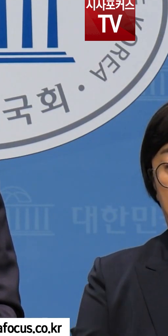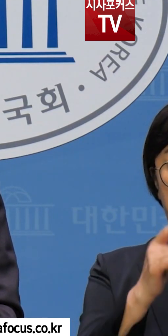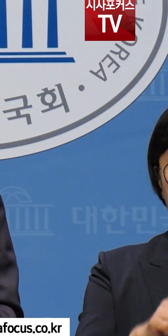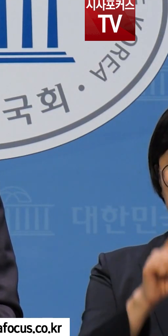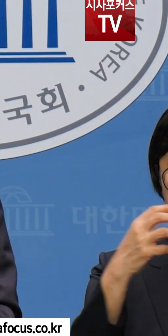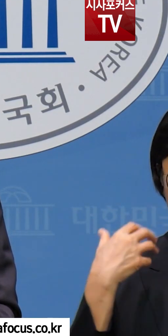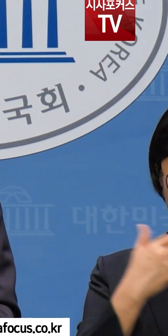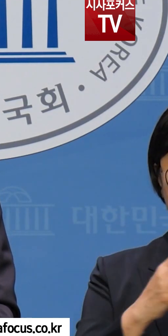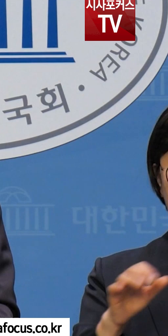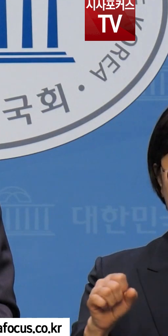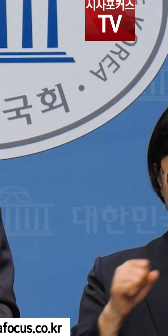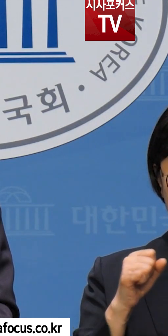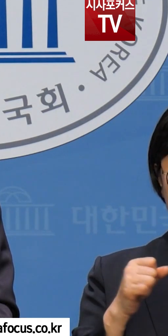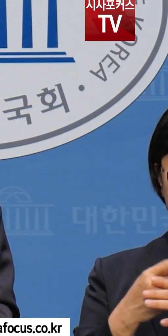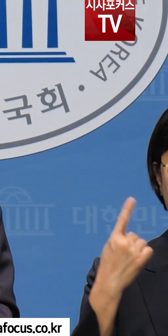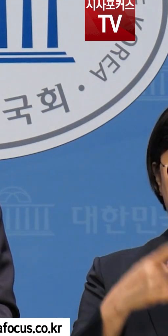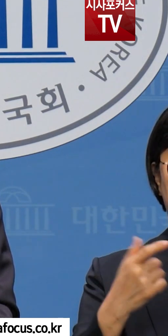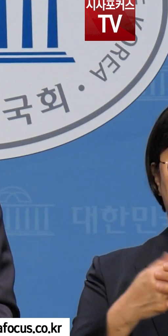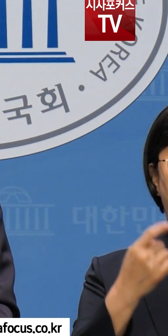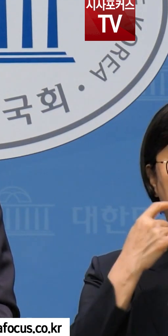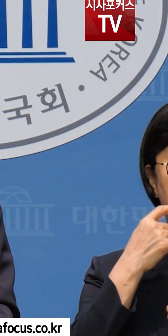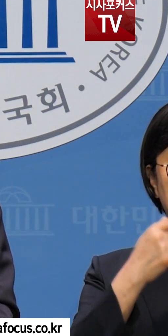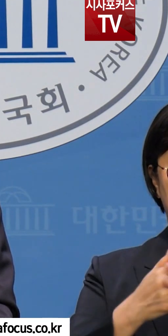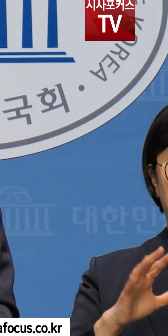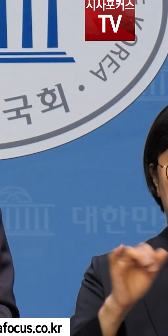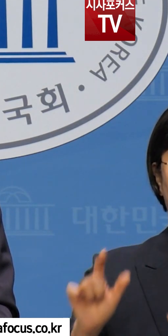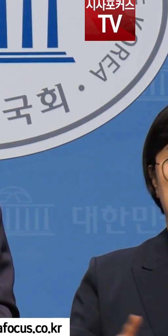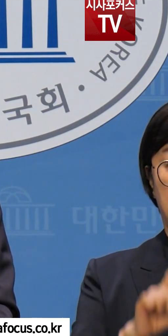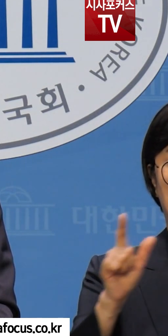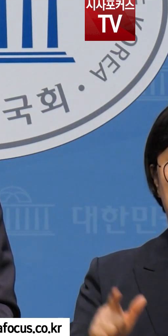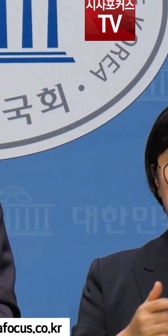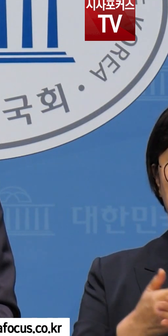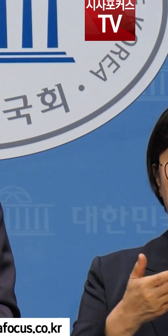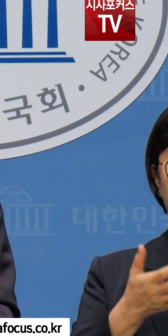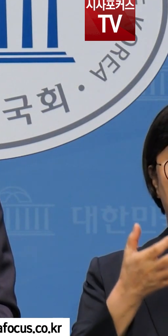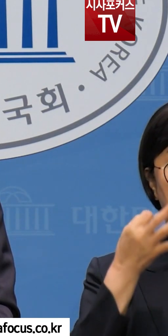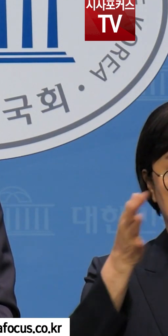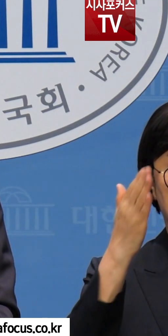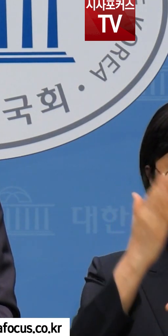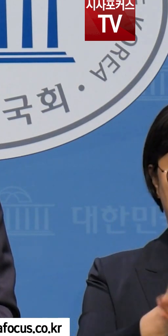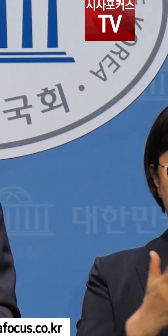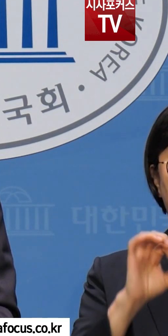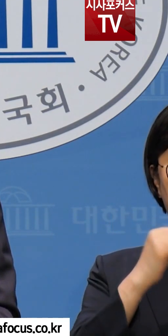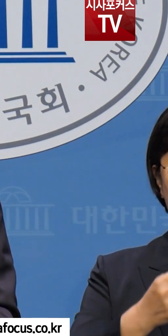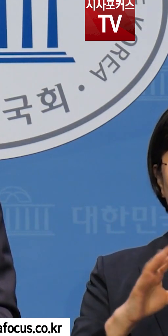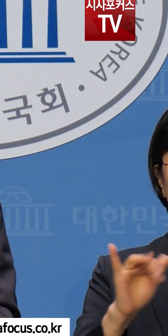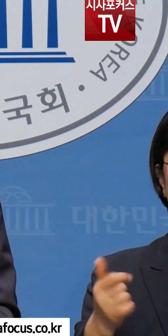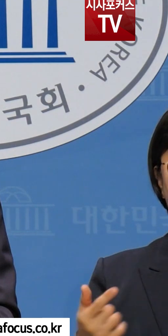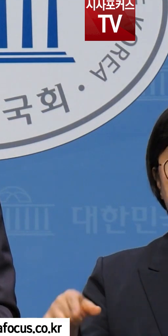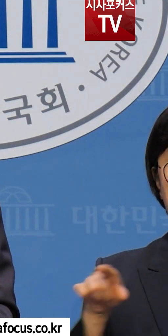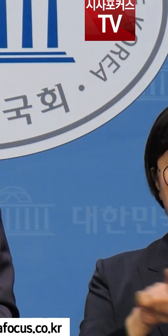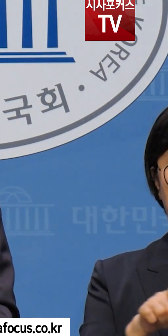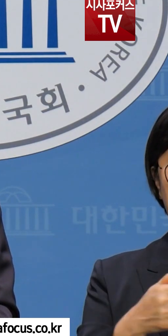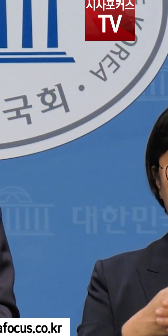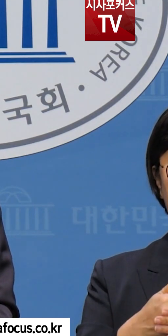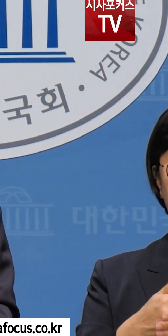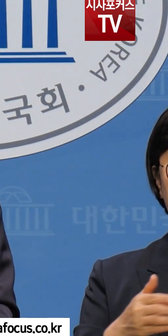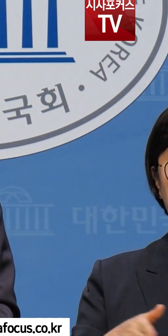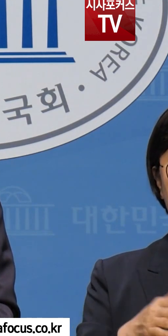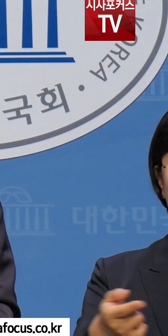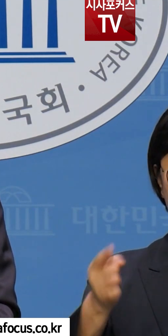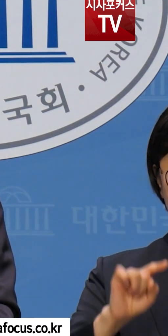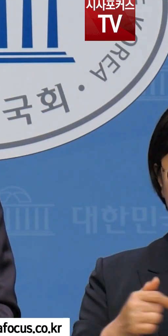윤석열 정부와 국민의힘도 가짜 민생쇼를 이제는 중단하고 어려운 국민들과 함께하는 길에 동참하기